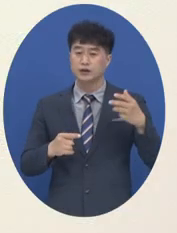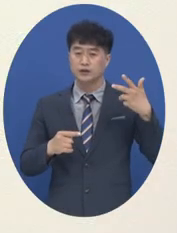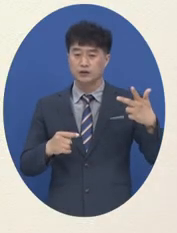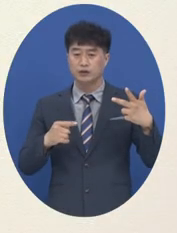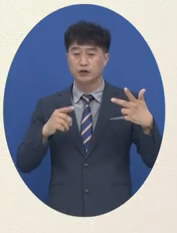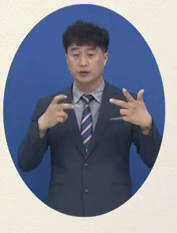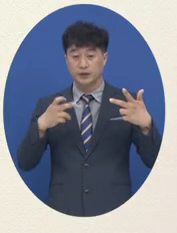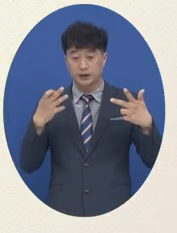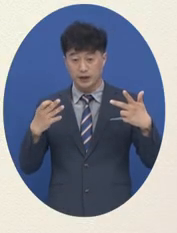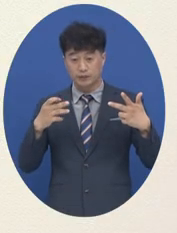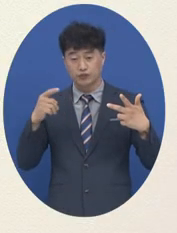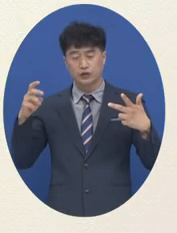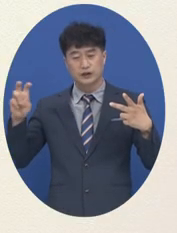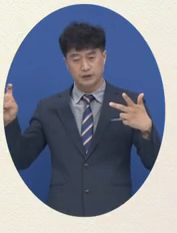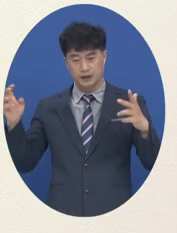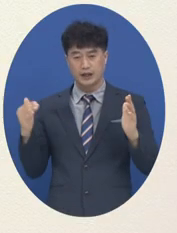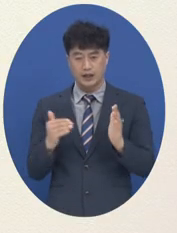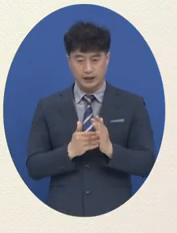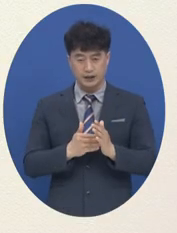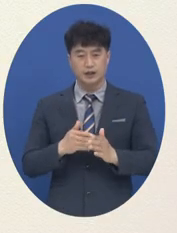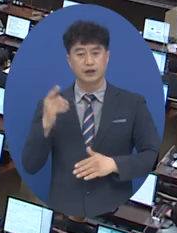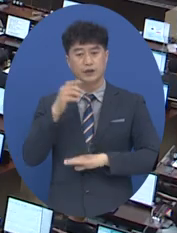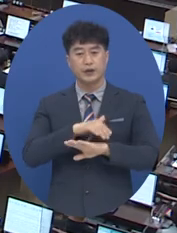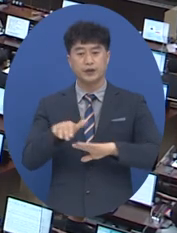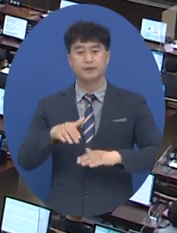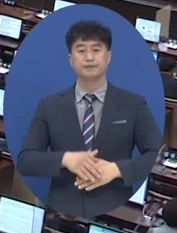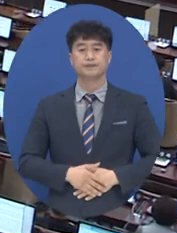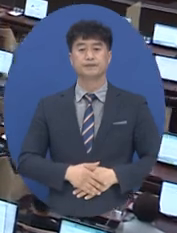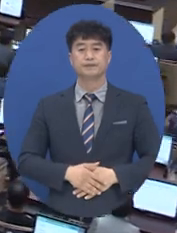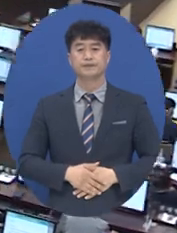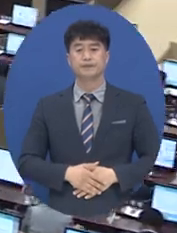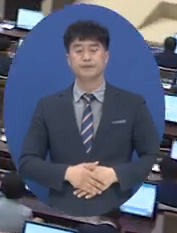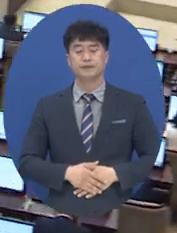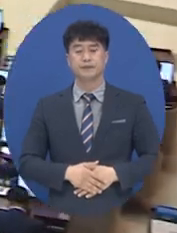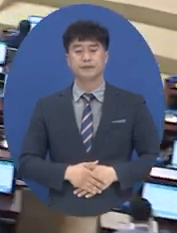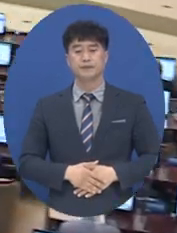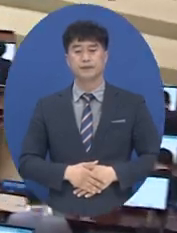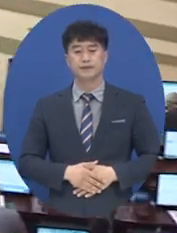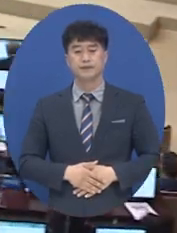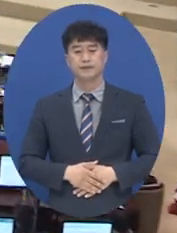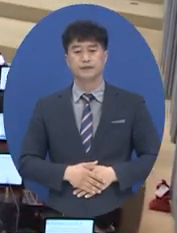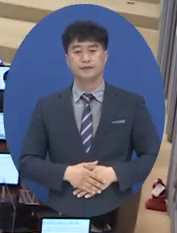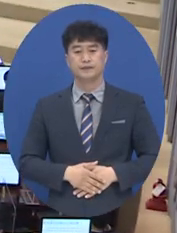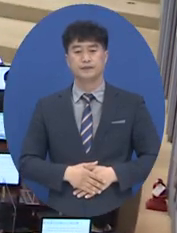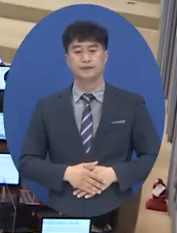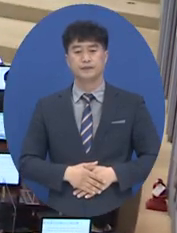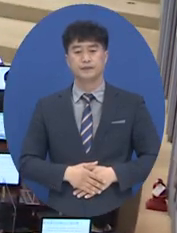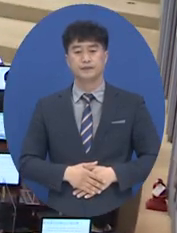13일부터 20일까지 진행될 예정입니다. 경기지TV 최지연입니다.